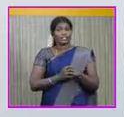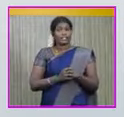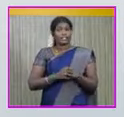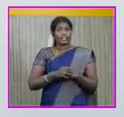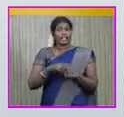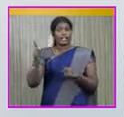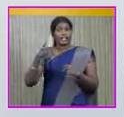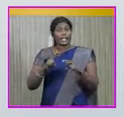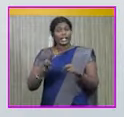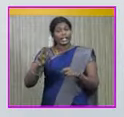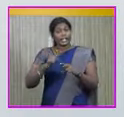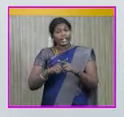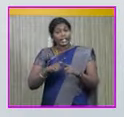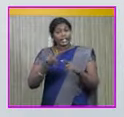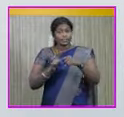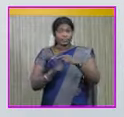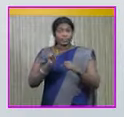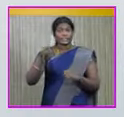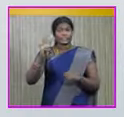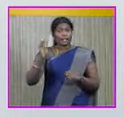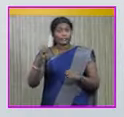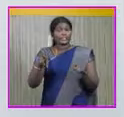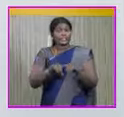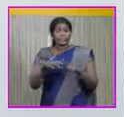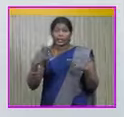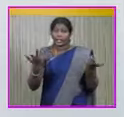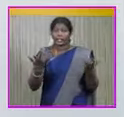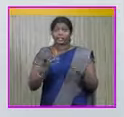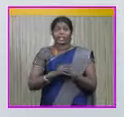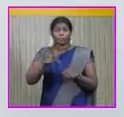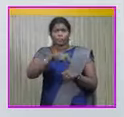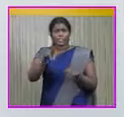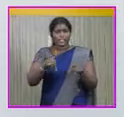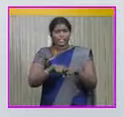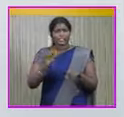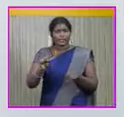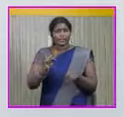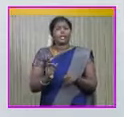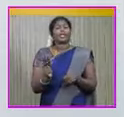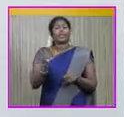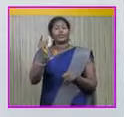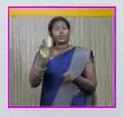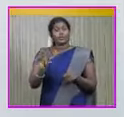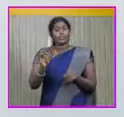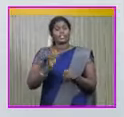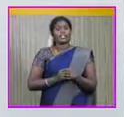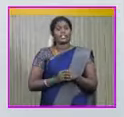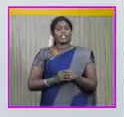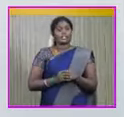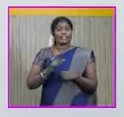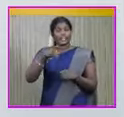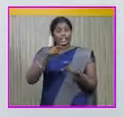ப்ளஸ் 40 டிகிரிக்கு சமமாக இருக்க வாய்ப்பில்லை. எதுக்கு சமமாக இருக்கலாம்? யூ என்ற புள்ளியில் அமையக்கூடிய அந்த